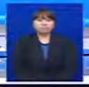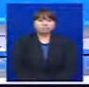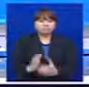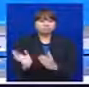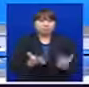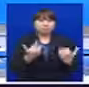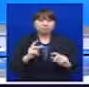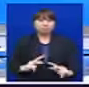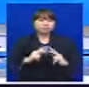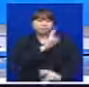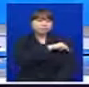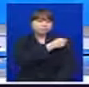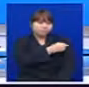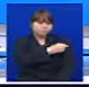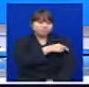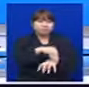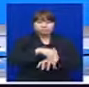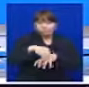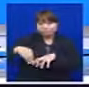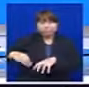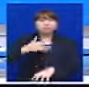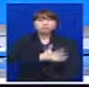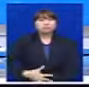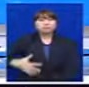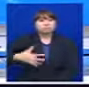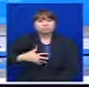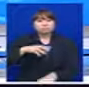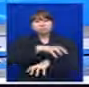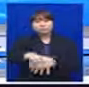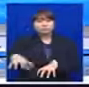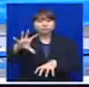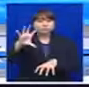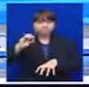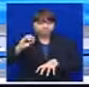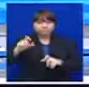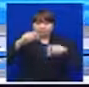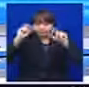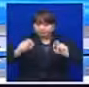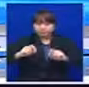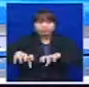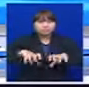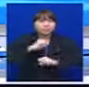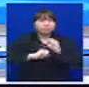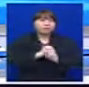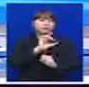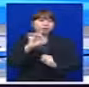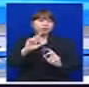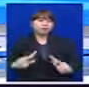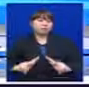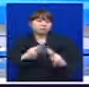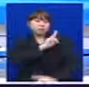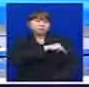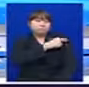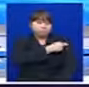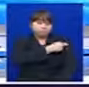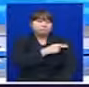ขณะนี้กระทรวงสาธารณสุขและก็ภาคีเครือข่ายสุขภาพ50องค์กรภาคีลงนามจัดงาน100ปีกระทรวงสาธารณสุขครับการ